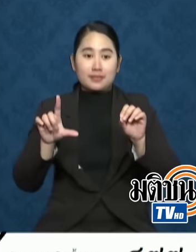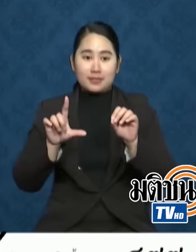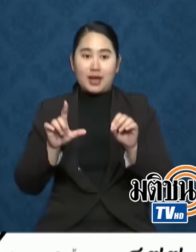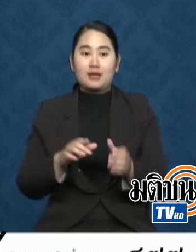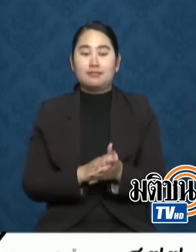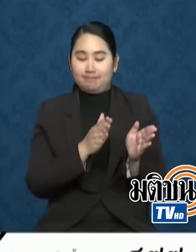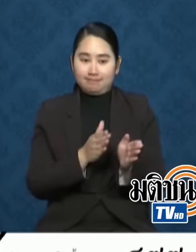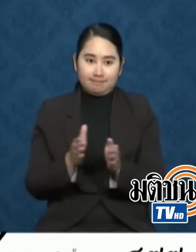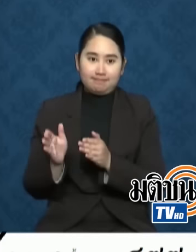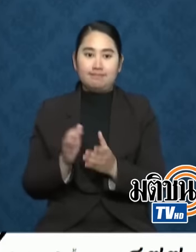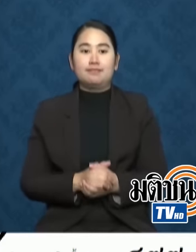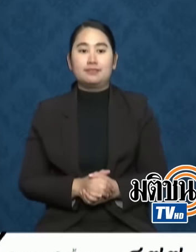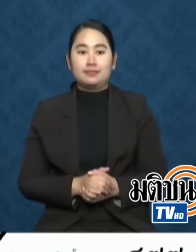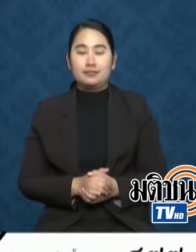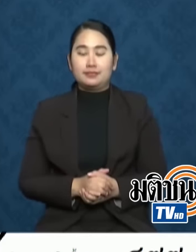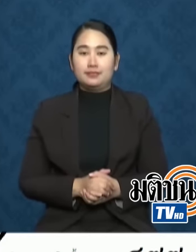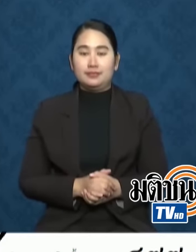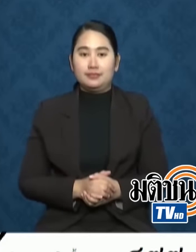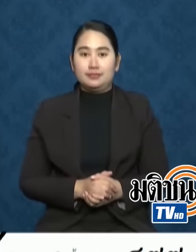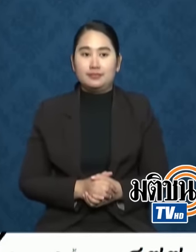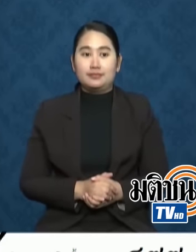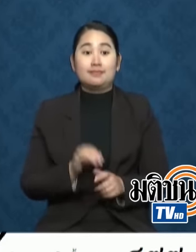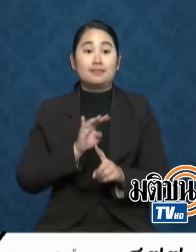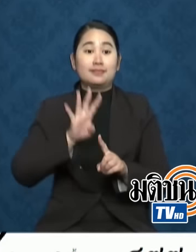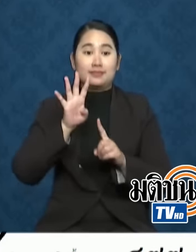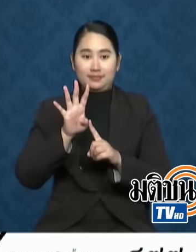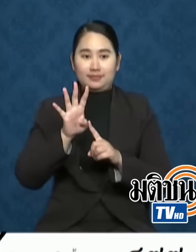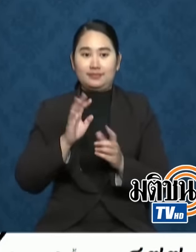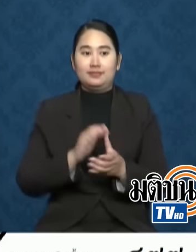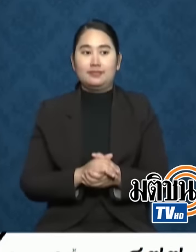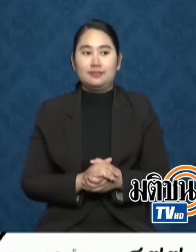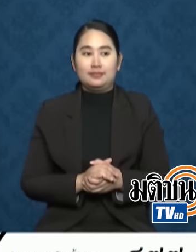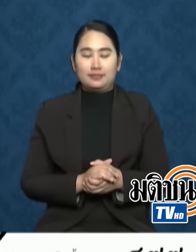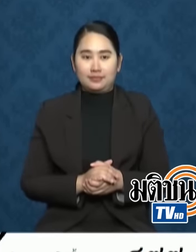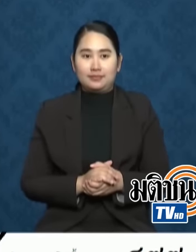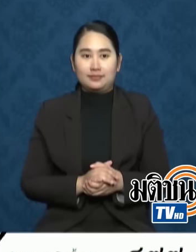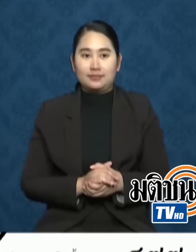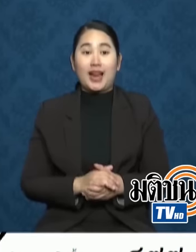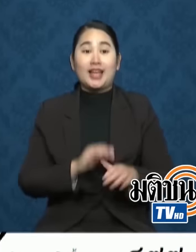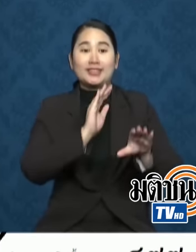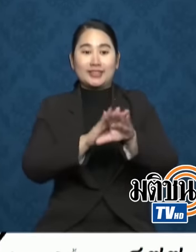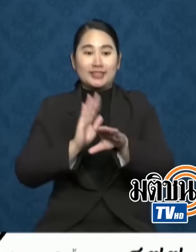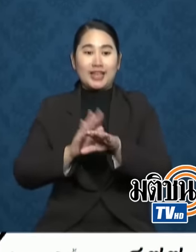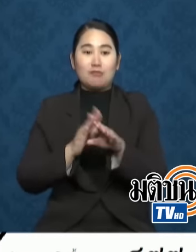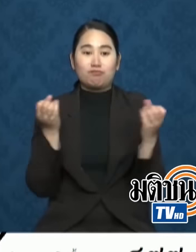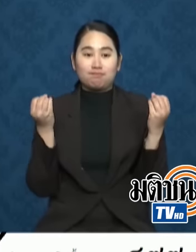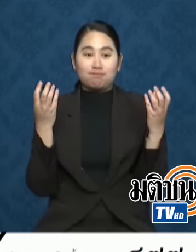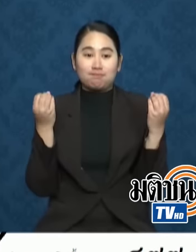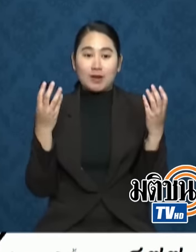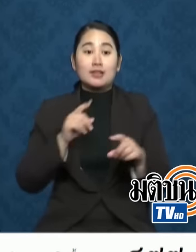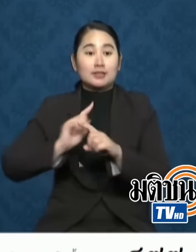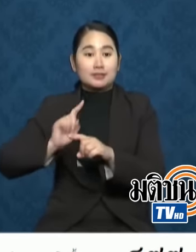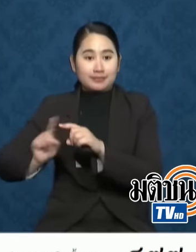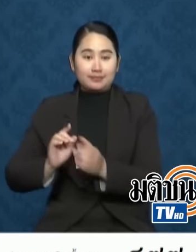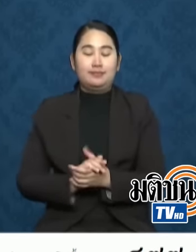ขึ้นมาที่ชั้นต่อไปครับชั้นที่4นั่นก็คือเรื่องของการพยากรณ์และการแจ้งเตือนเรามาดูง